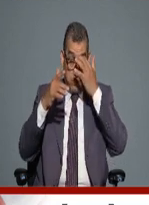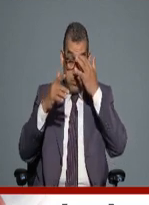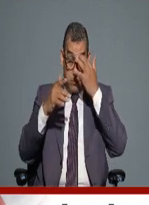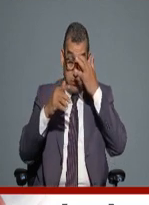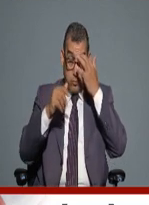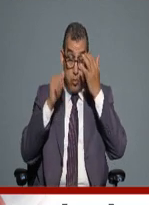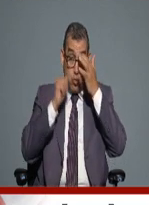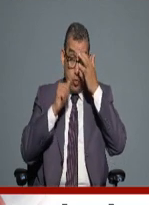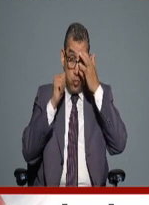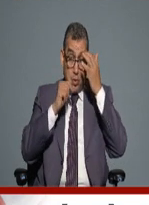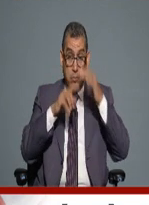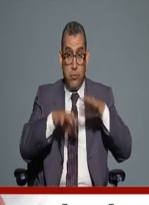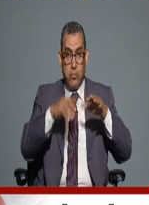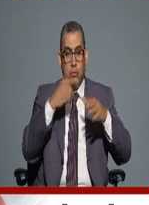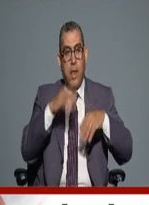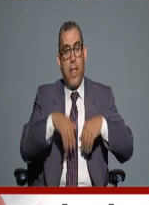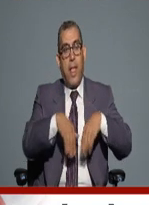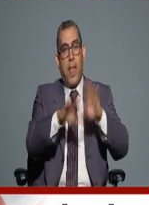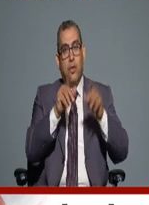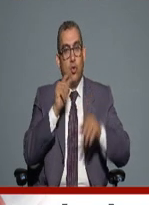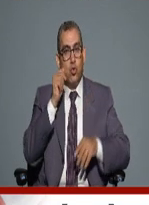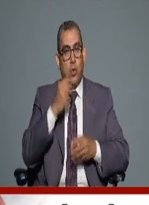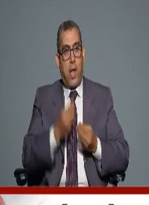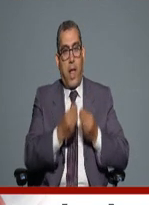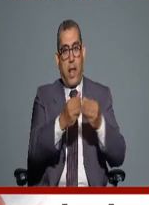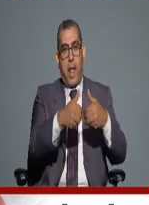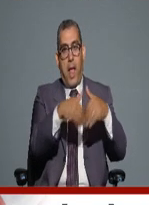السودان وتنازلت عنه للإخوة السودانيين،